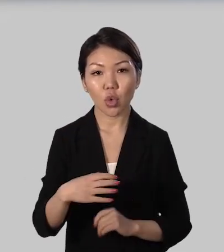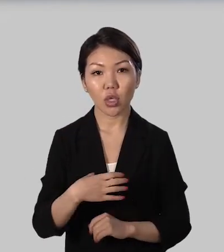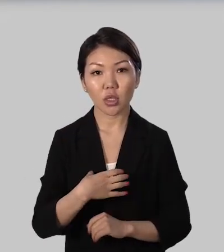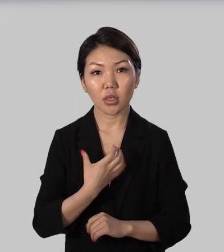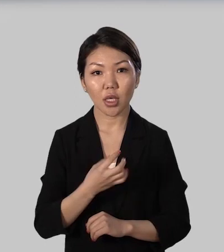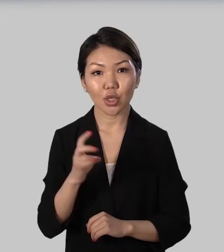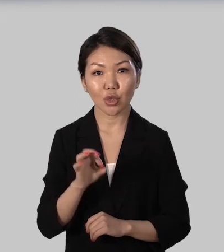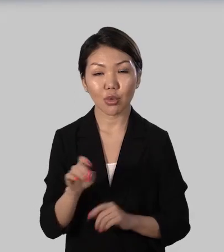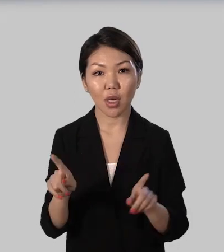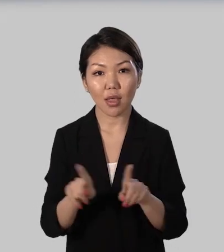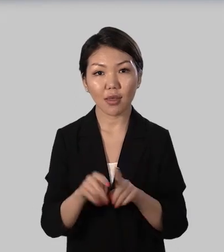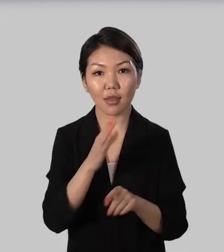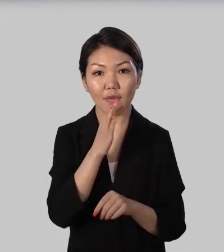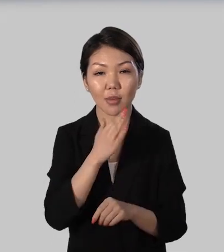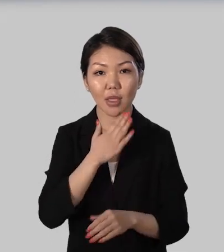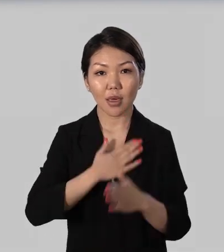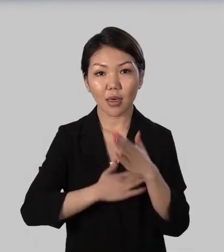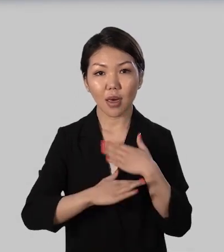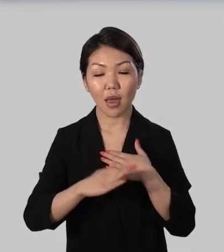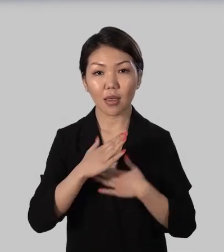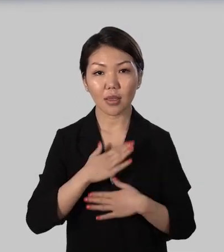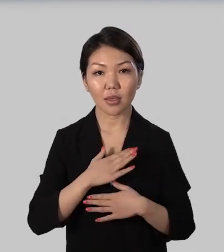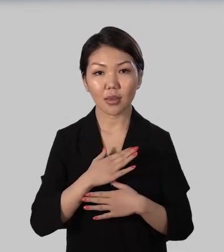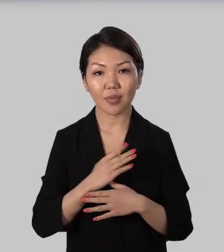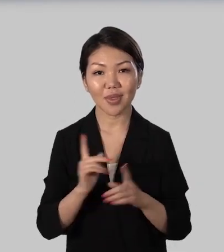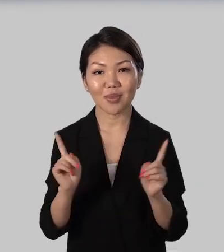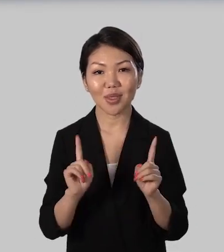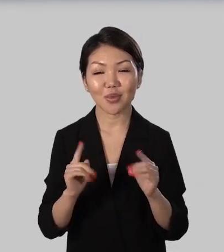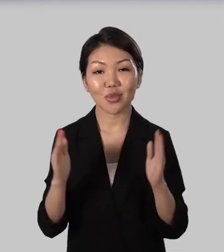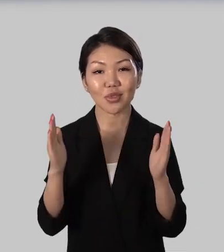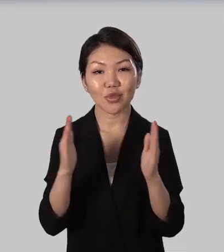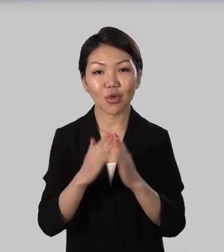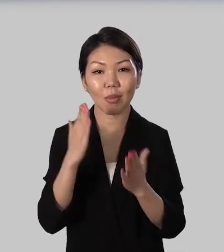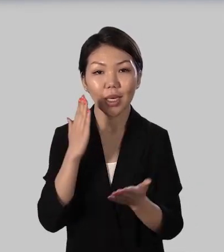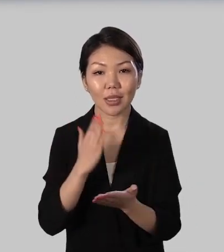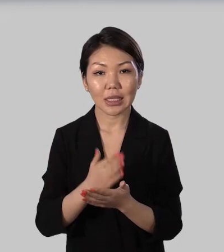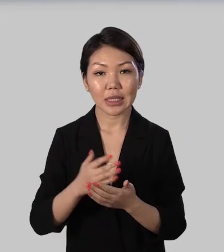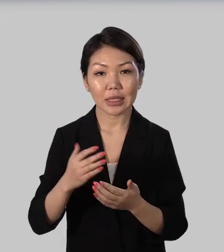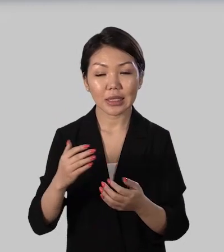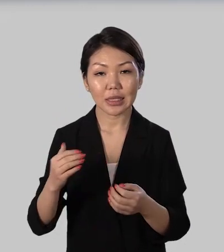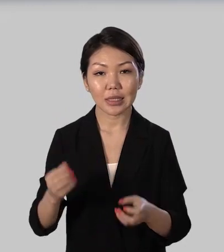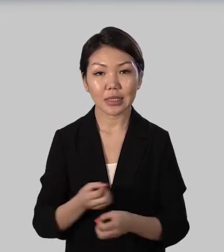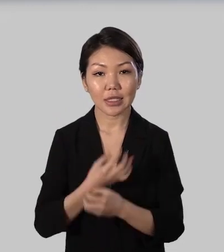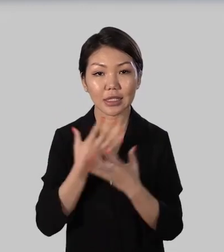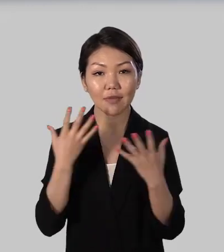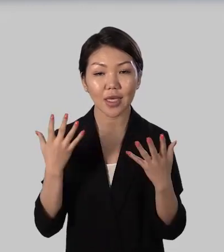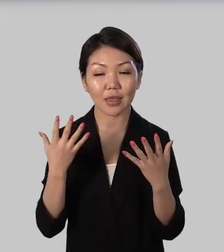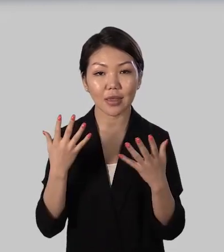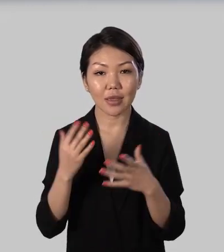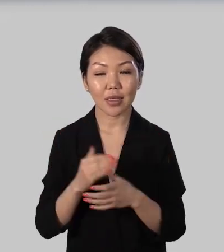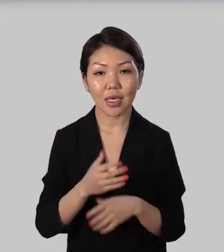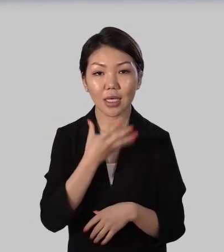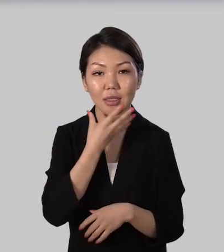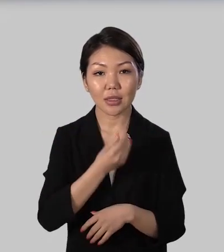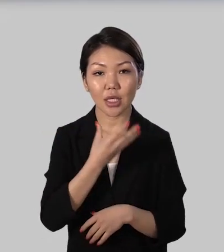да потому что дома свет дедушка и его сказки и